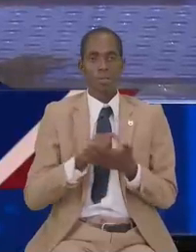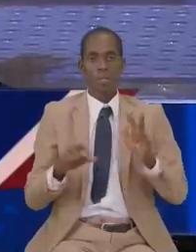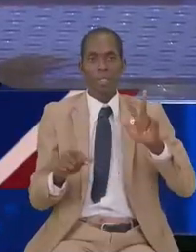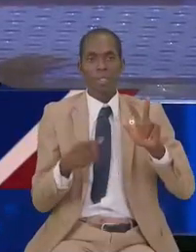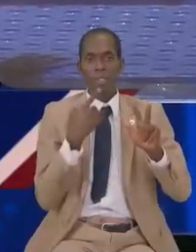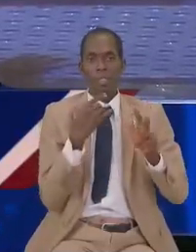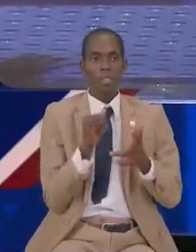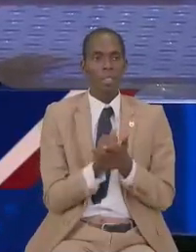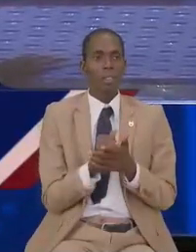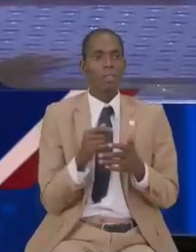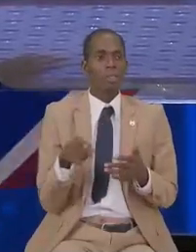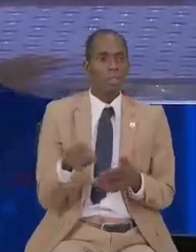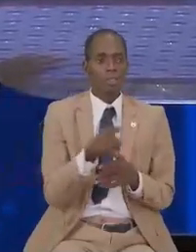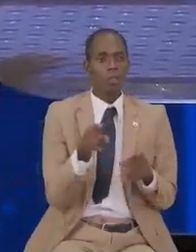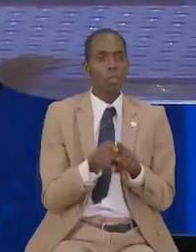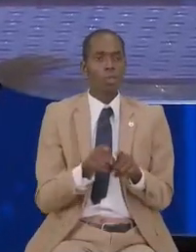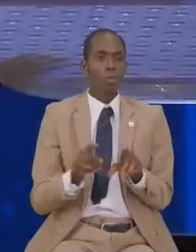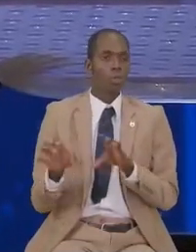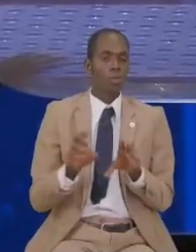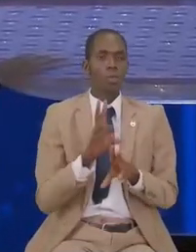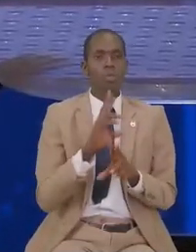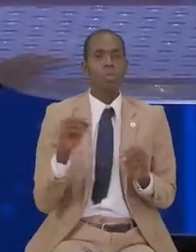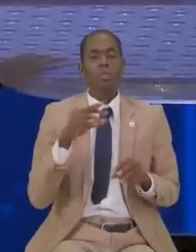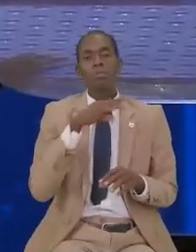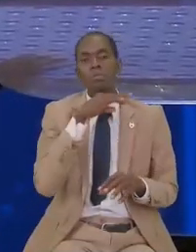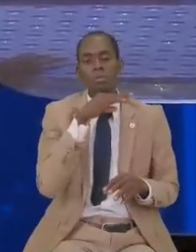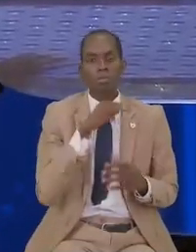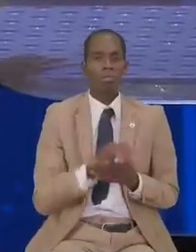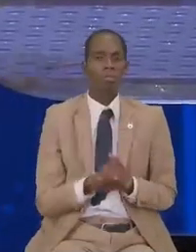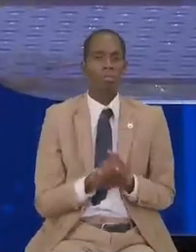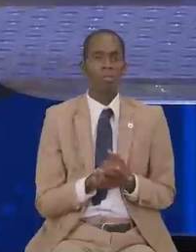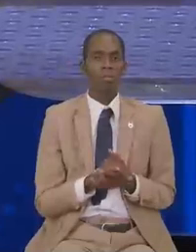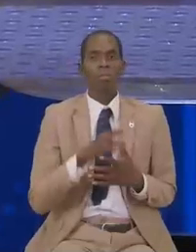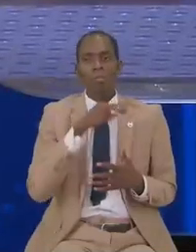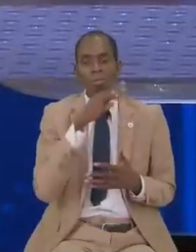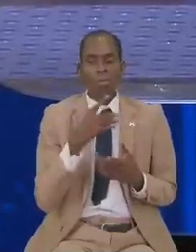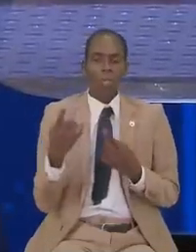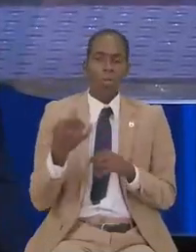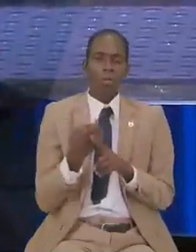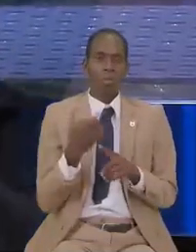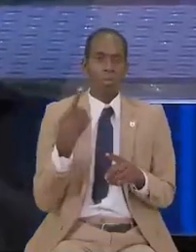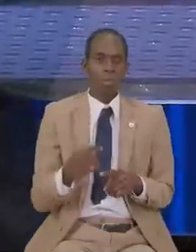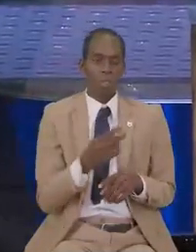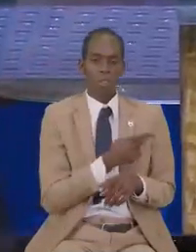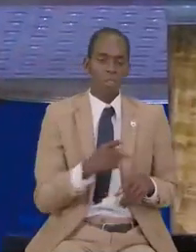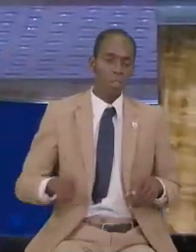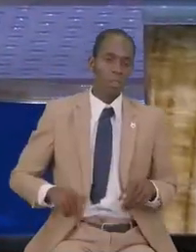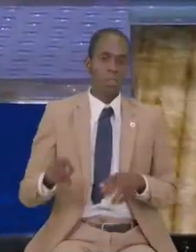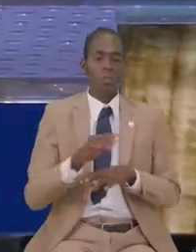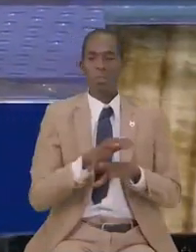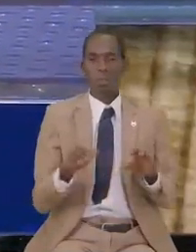Verset 3, qui ne commettent point d'iniquité. L'iniquité du palais, ils ne commettent point